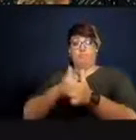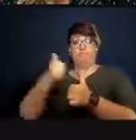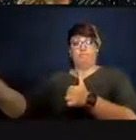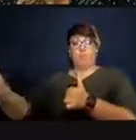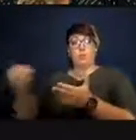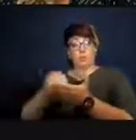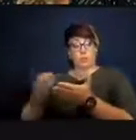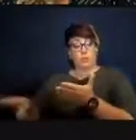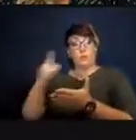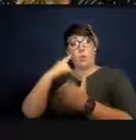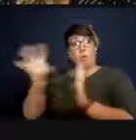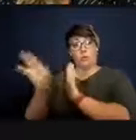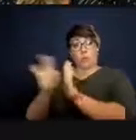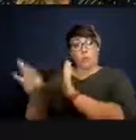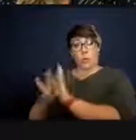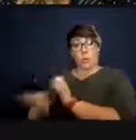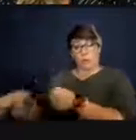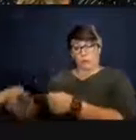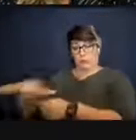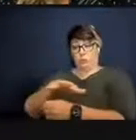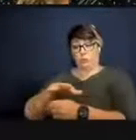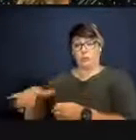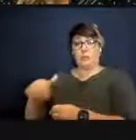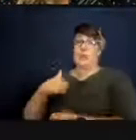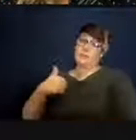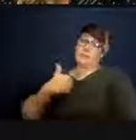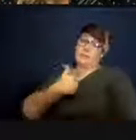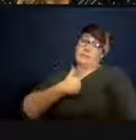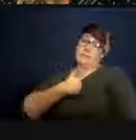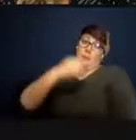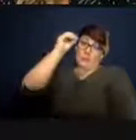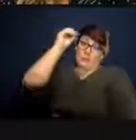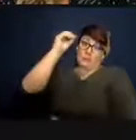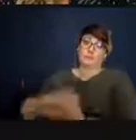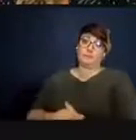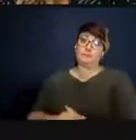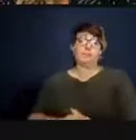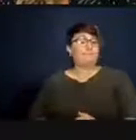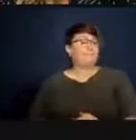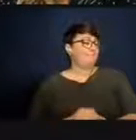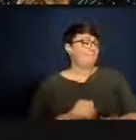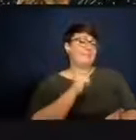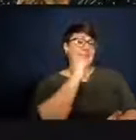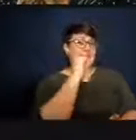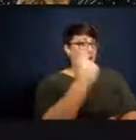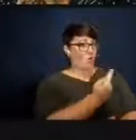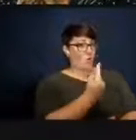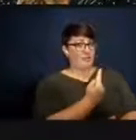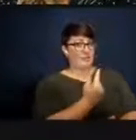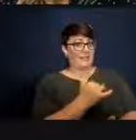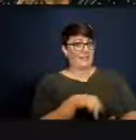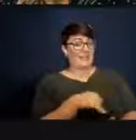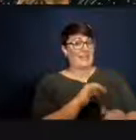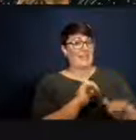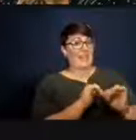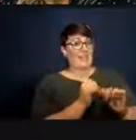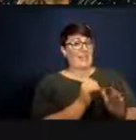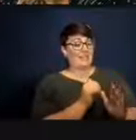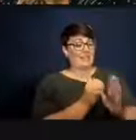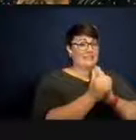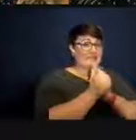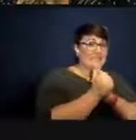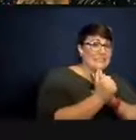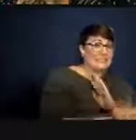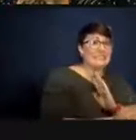تريدين وضعه أمام الطلاب في برنامج تشويس. هذا رأيي الشخصي، ليس بالضرورة أن